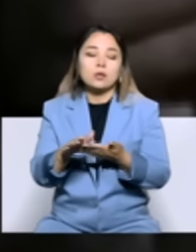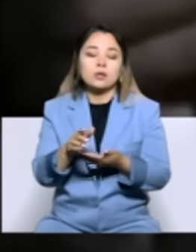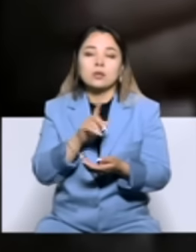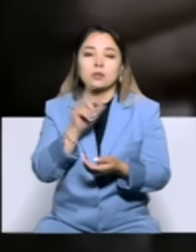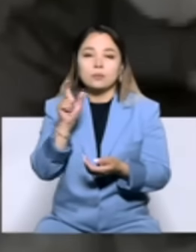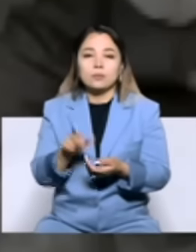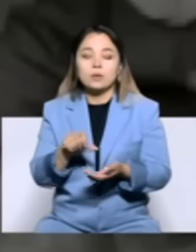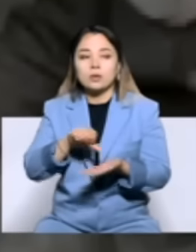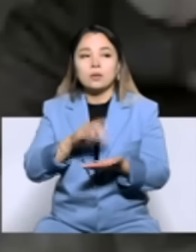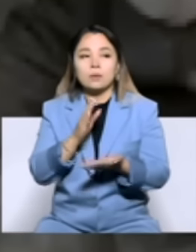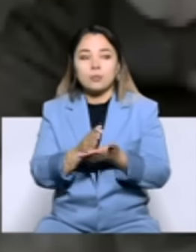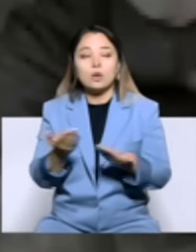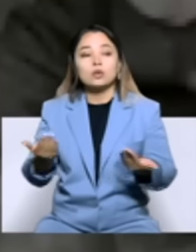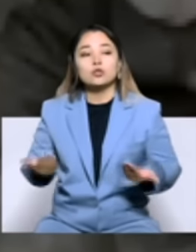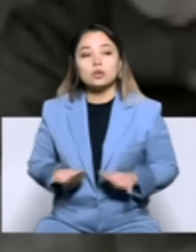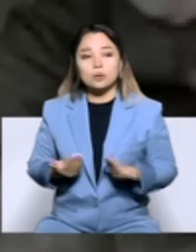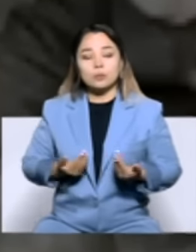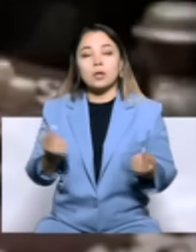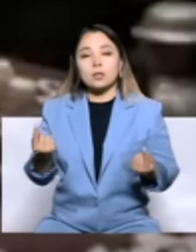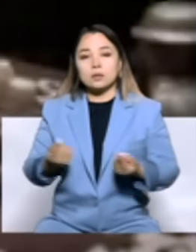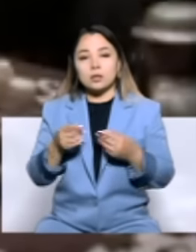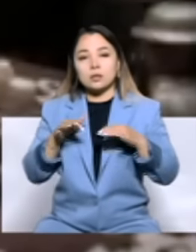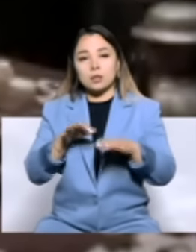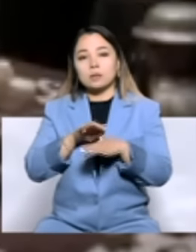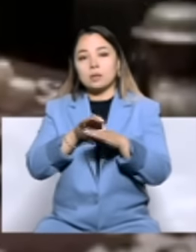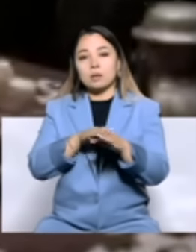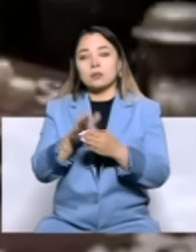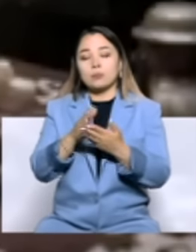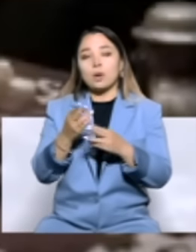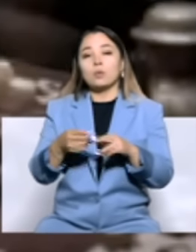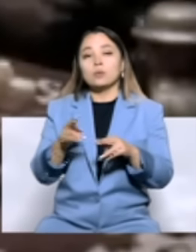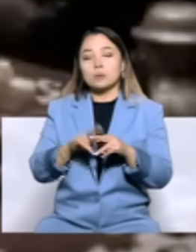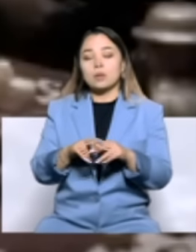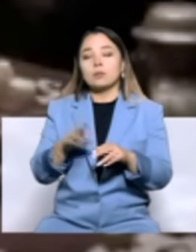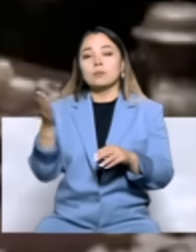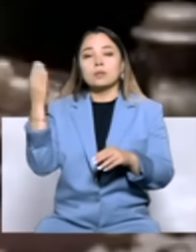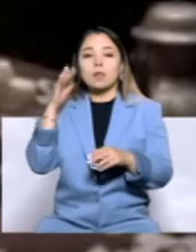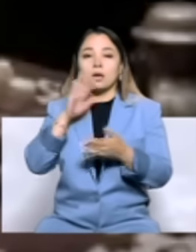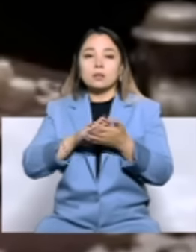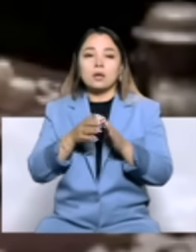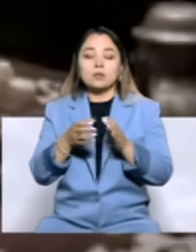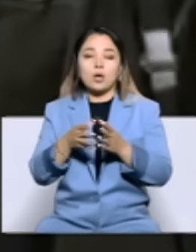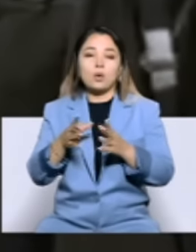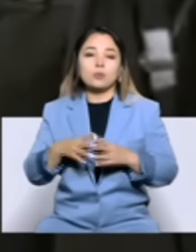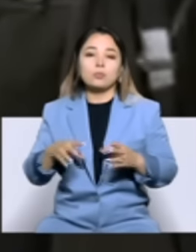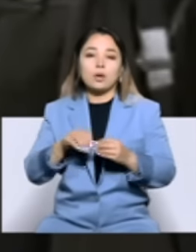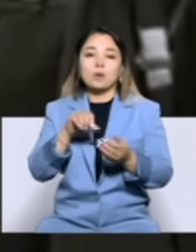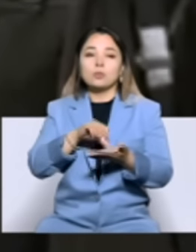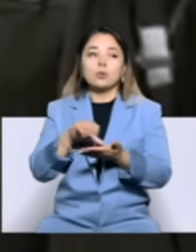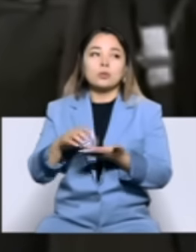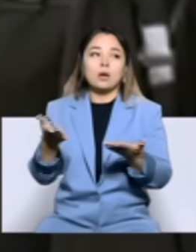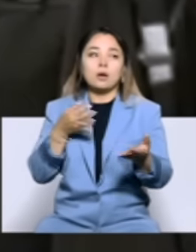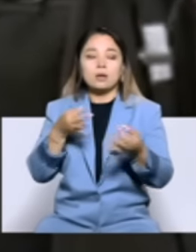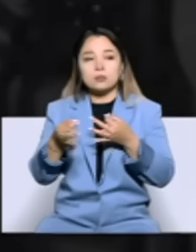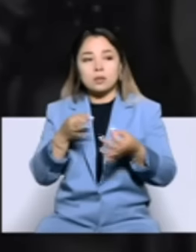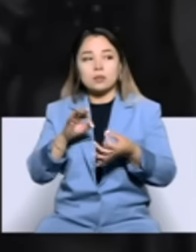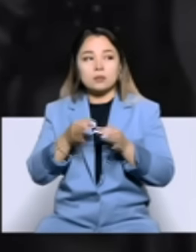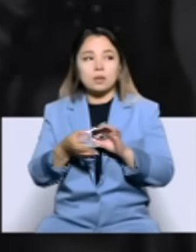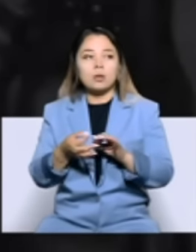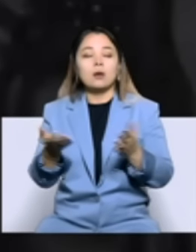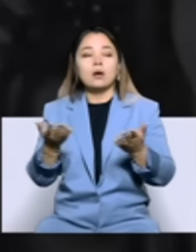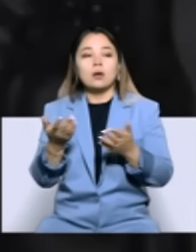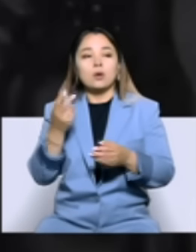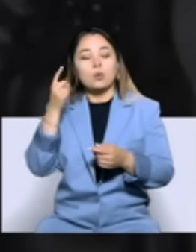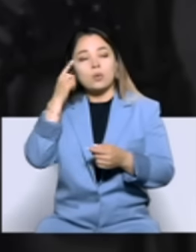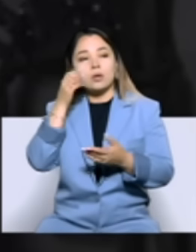еркісі, тұрмыс, тіршілік. Сонымен қатар сол заманда отбасы мүшелерінің қалай сөйлескендерін,